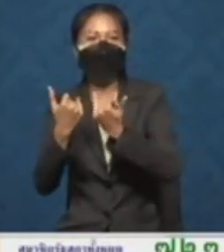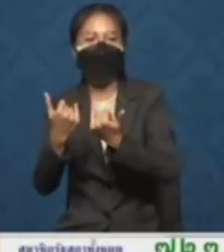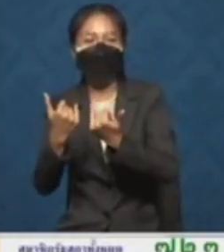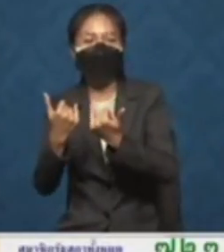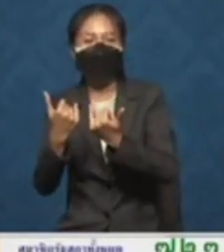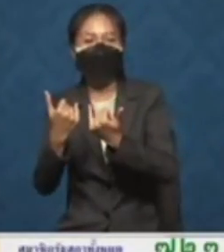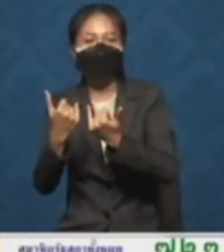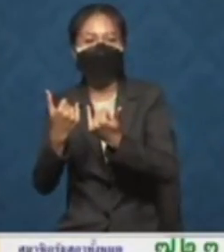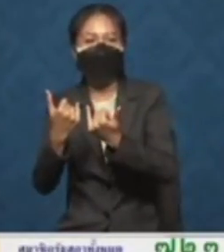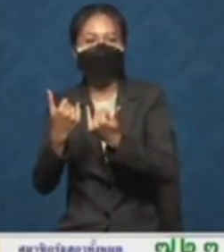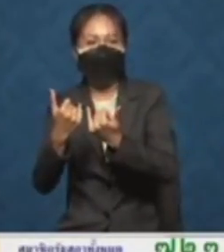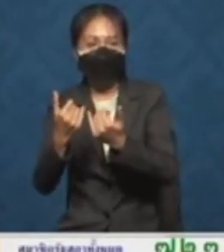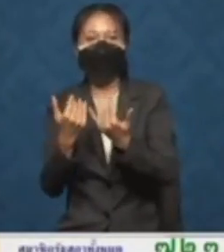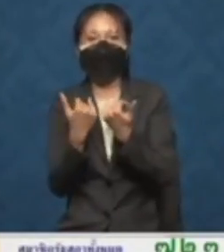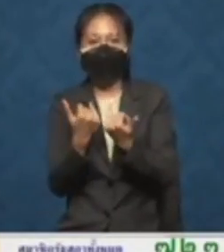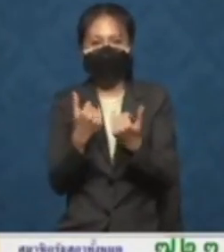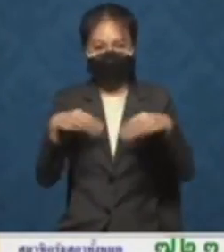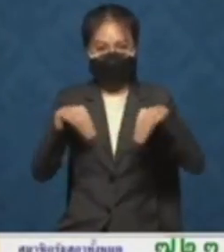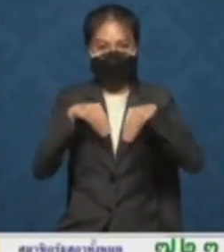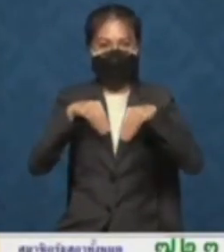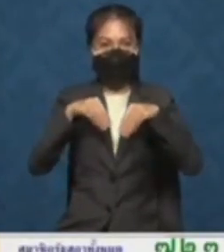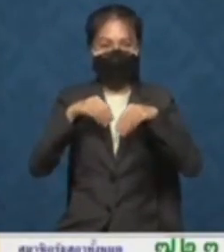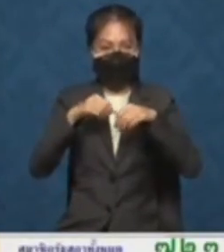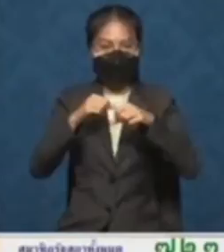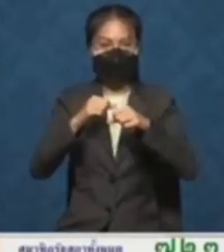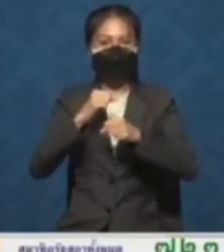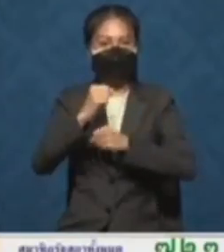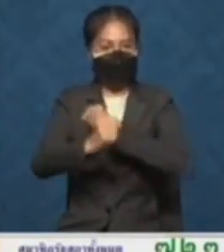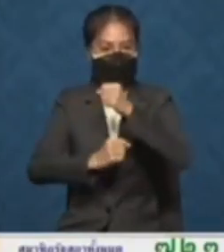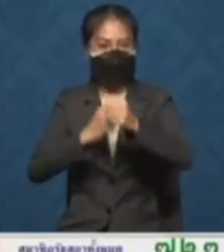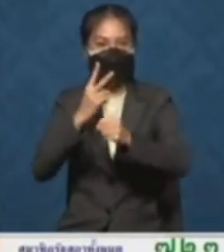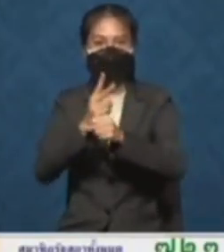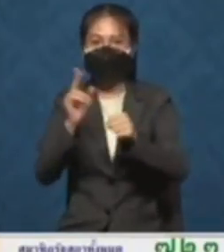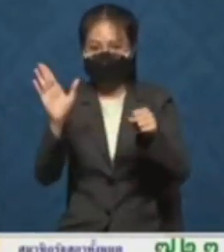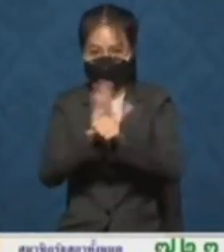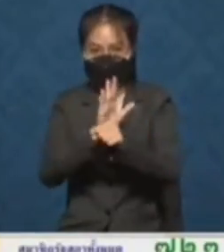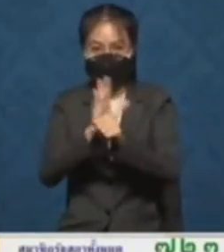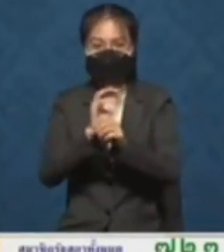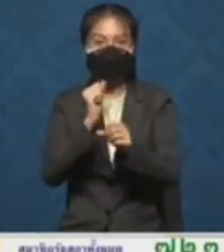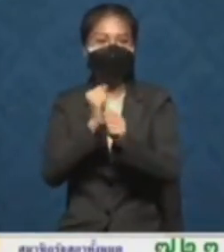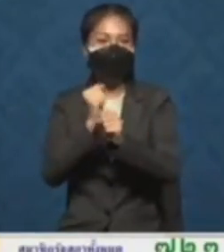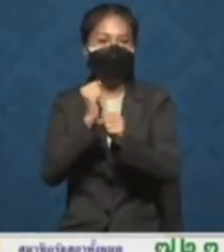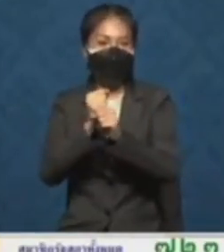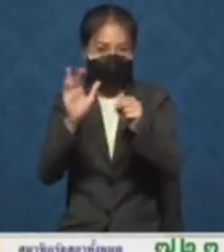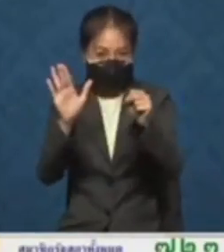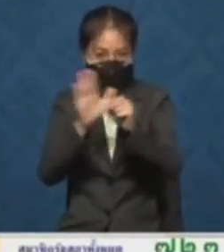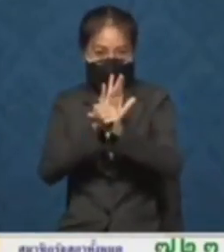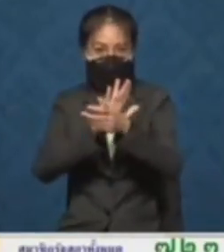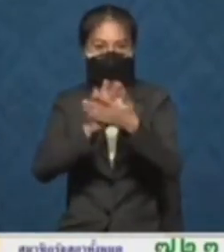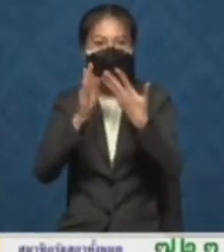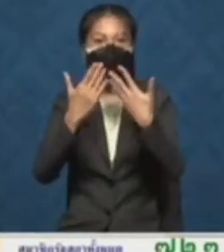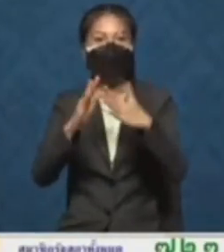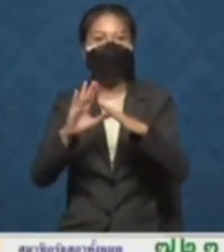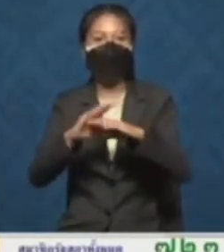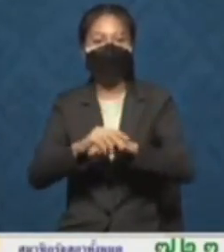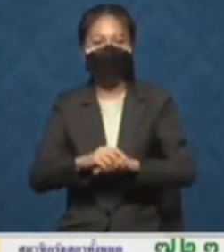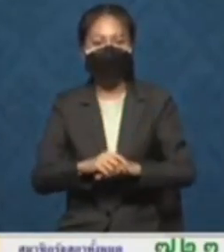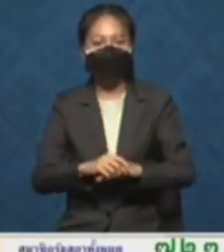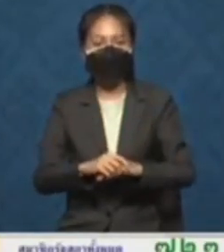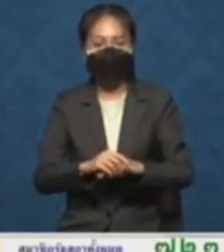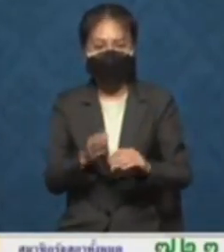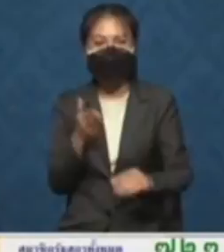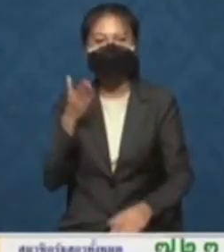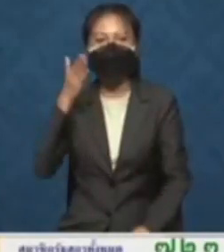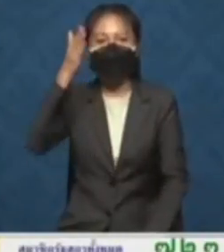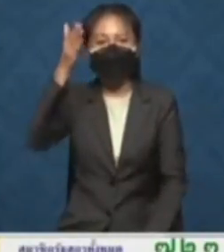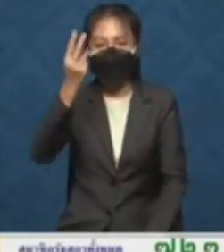ล้วก็จะหมดวาระอีกแค่2ปีเป็นต้นนะครับเพราะฉะนั้นอาจจะมองไปข้างหน้าถ้าหากว่าหน้าที่และอ